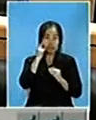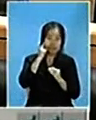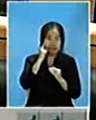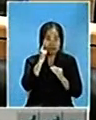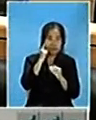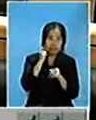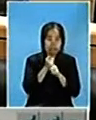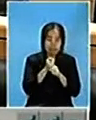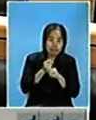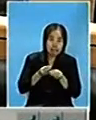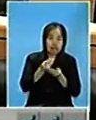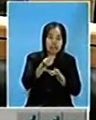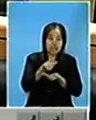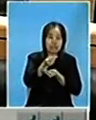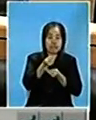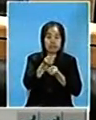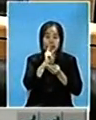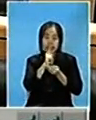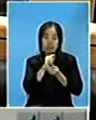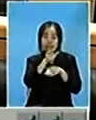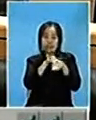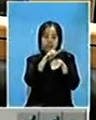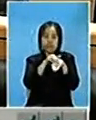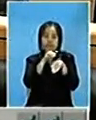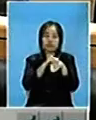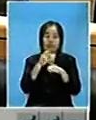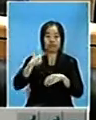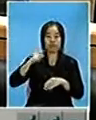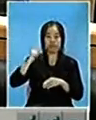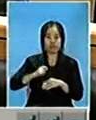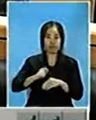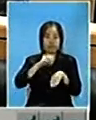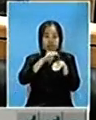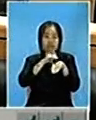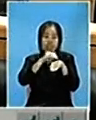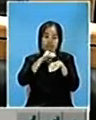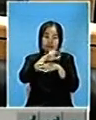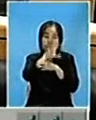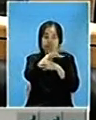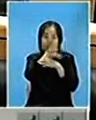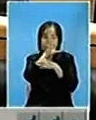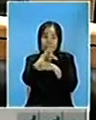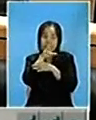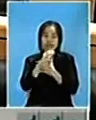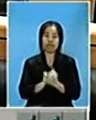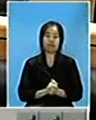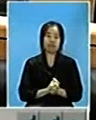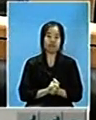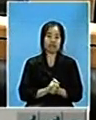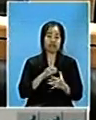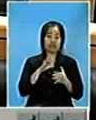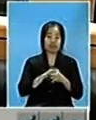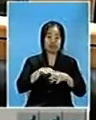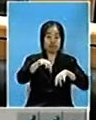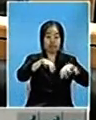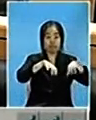ให้ได้หมายถึงว่าต้องแทรกแซงศาลให้ได้อำนาจนิติบัญญัติกับอำนาจบริหารนี่เป็นเนื้อเ